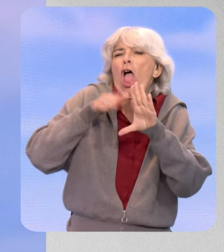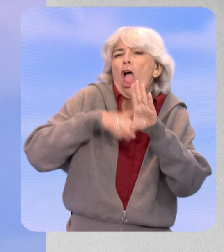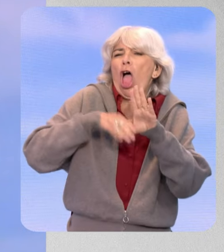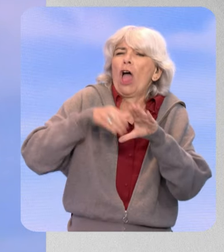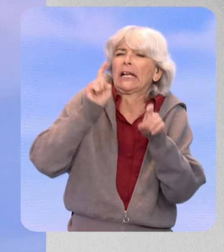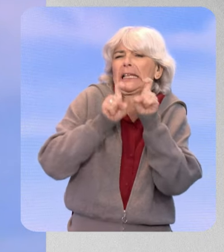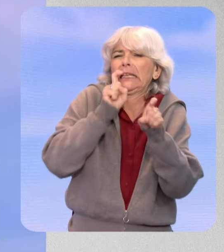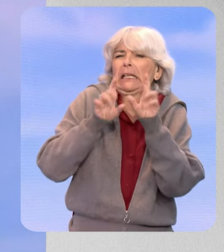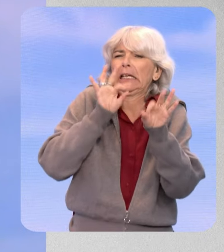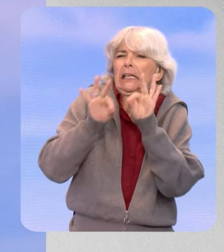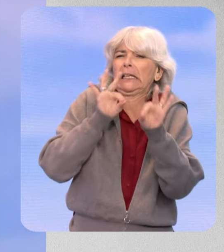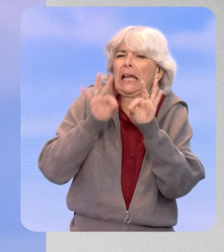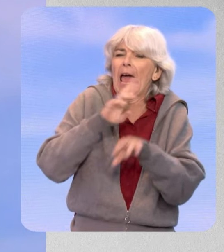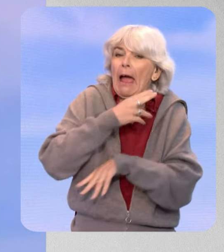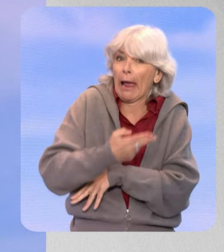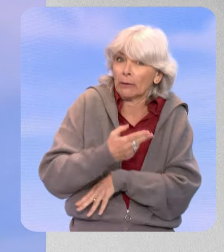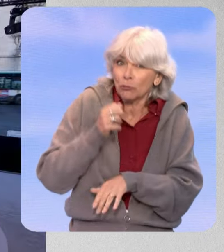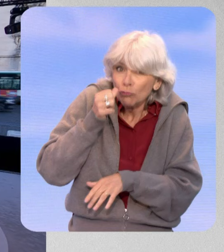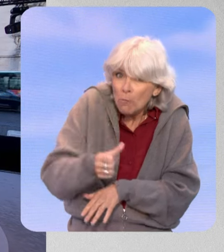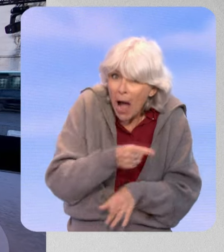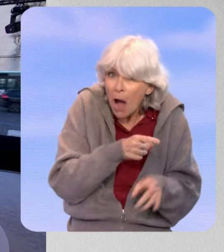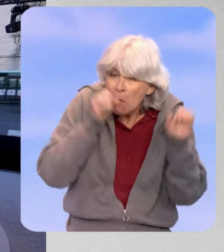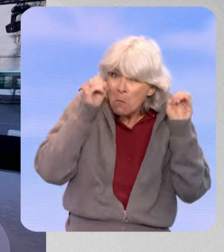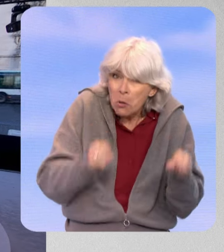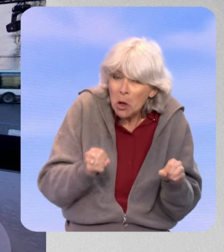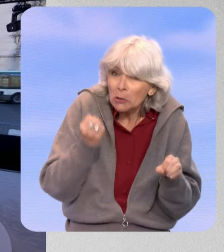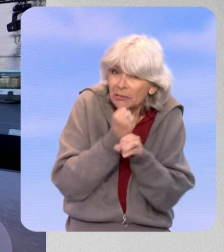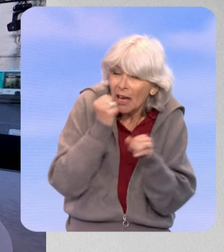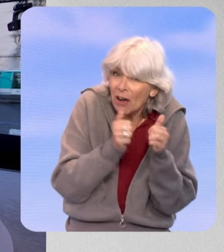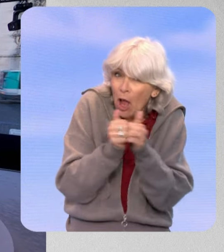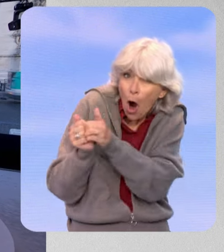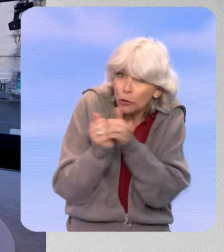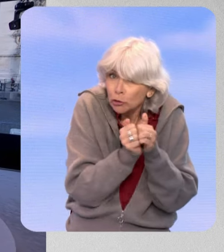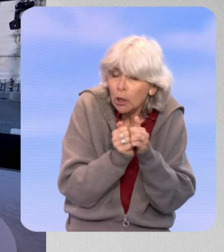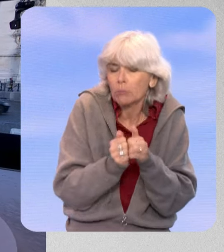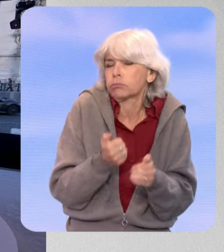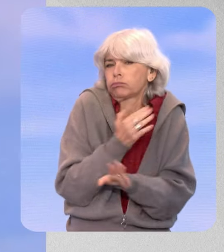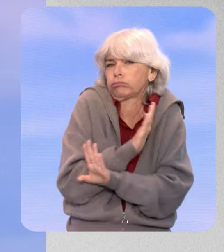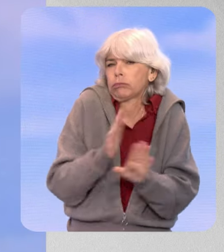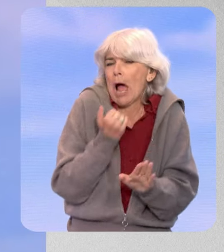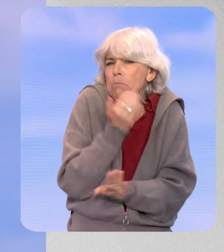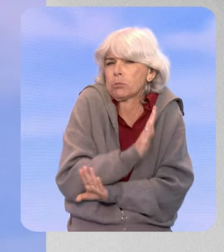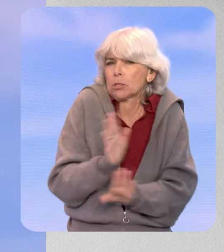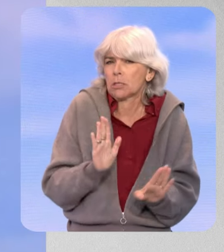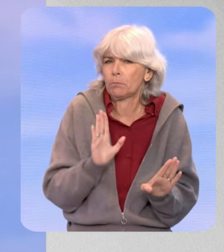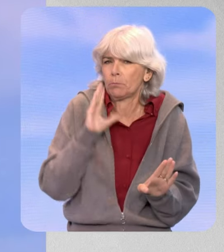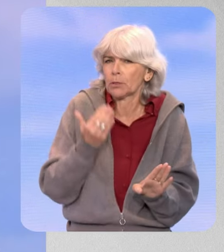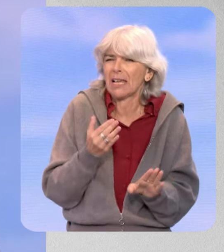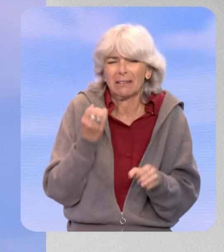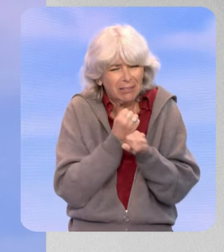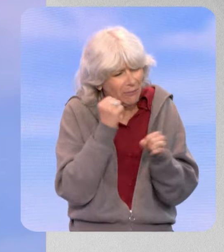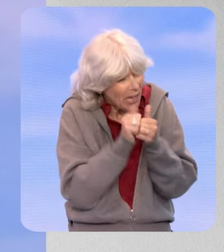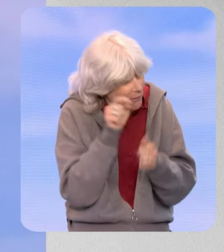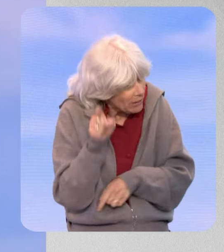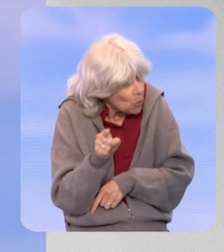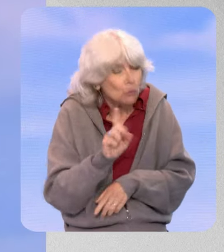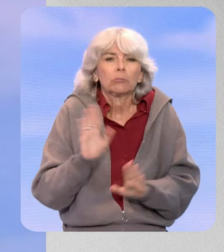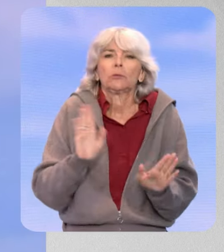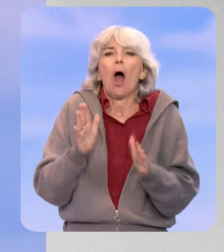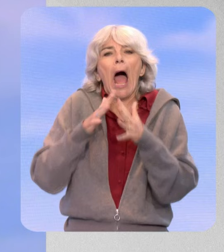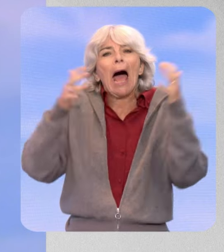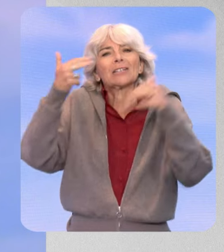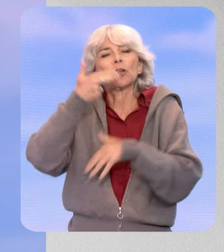Rassemblement national puisse demain imaginer travailler d'une manière ou d'une autre, même indirecte, avec nous? C'était pas possible. Et travailler avec vous? Non, mais